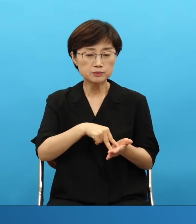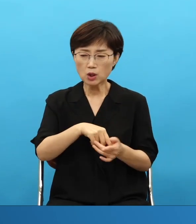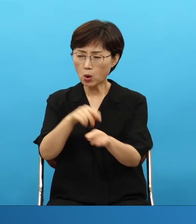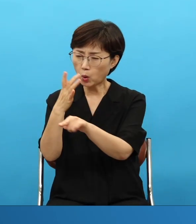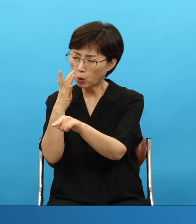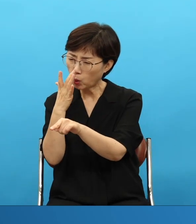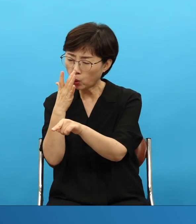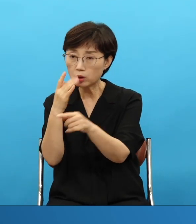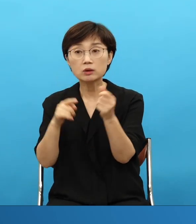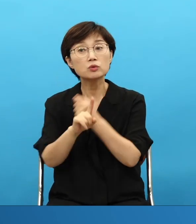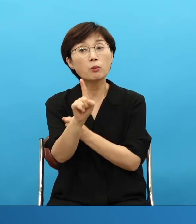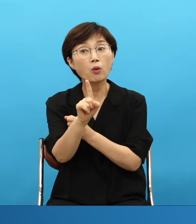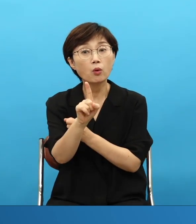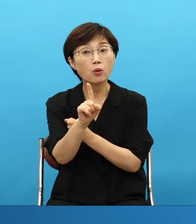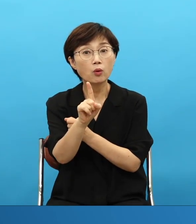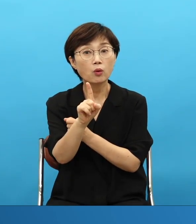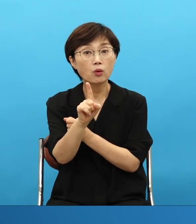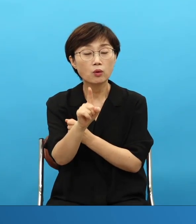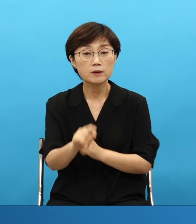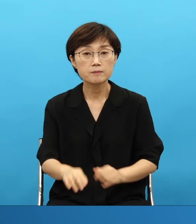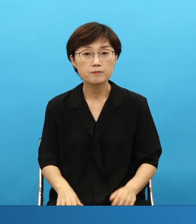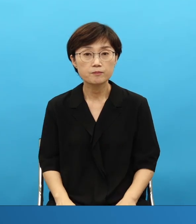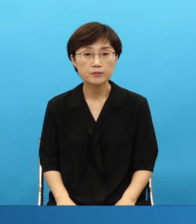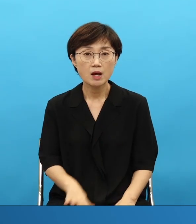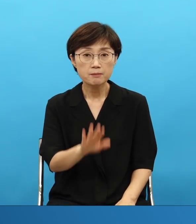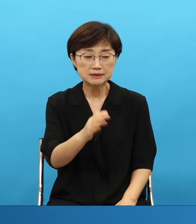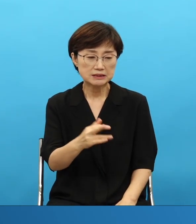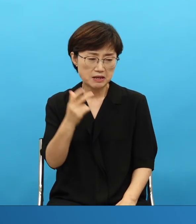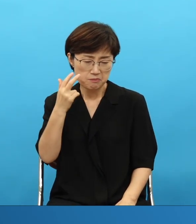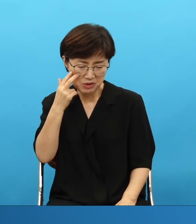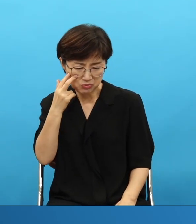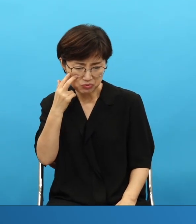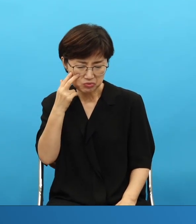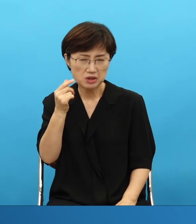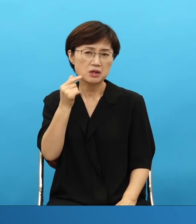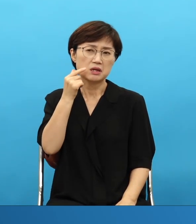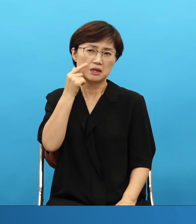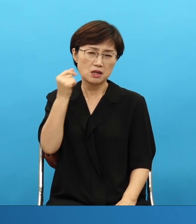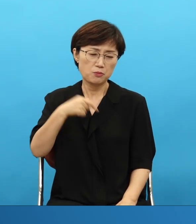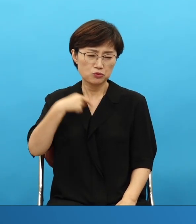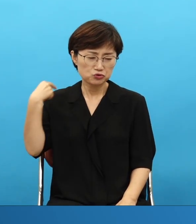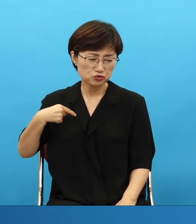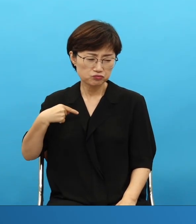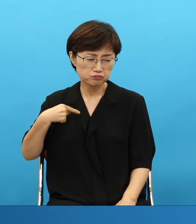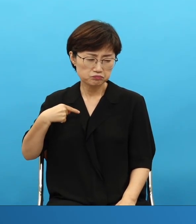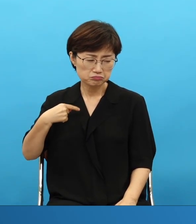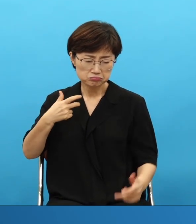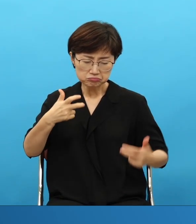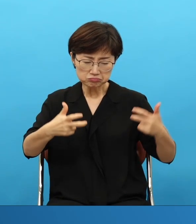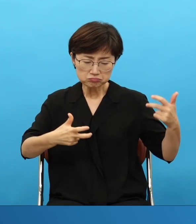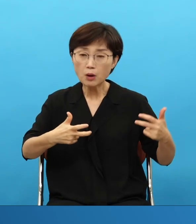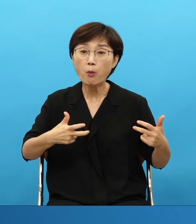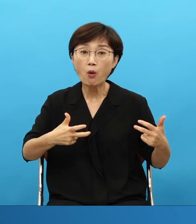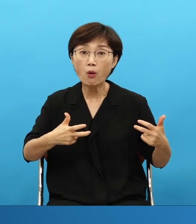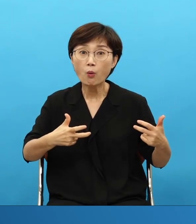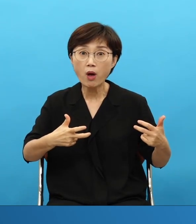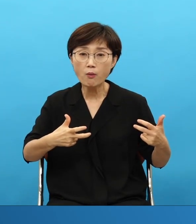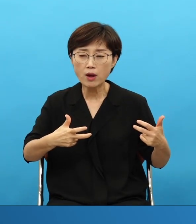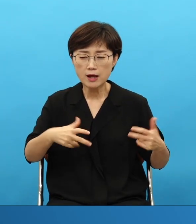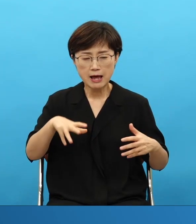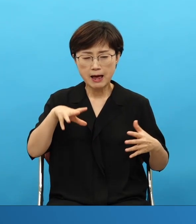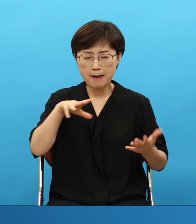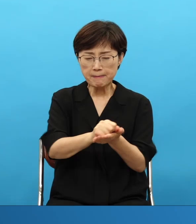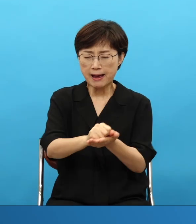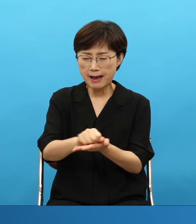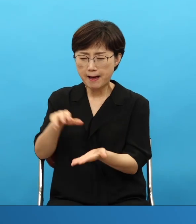눈에는 아무것도 안 보입니다. 지금은요 패권밖에 안 보입니다. 어떻게 하면 잡아먹냐? The powerful countries, they only see what they